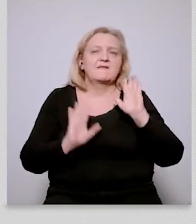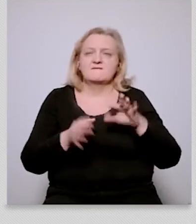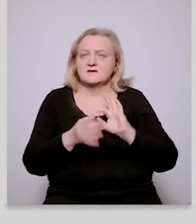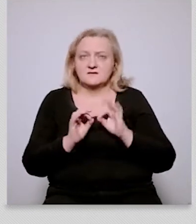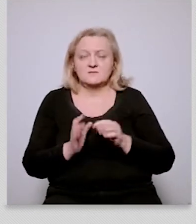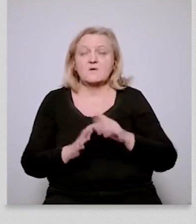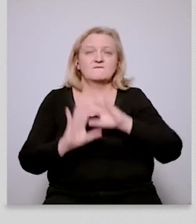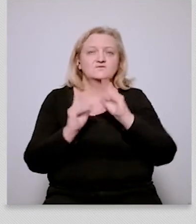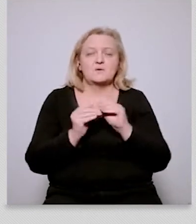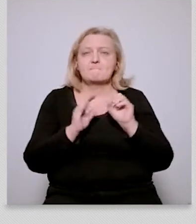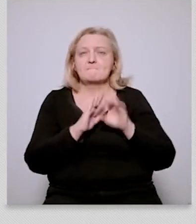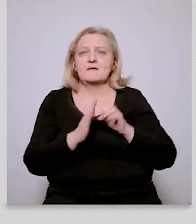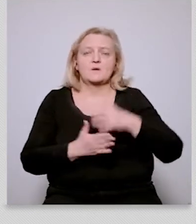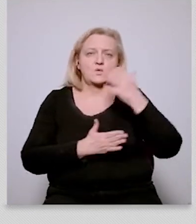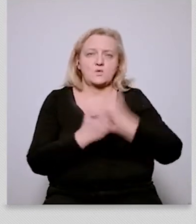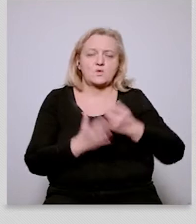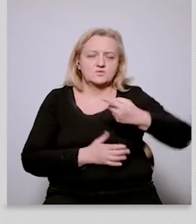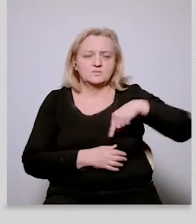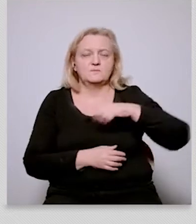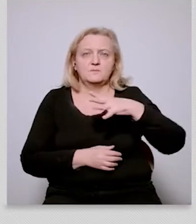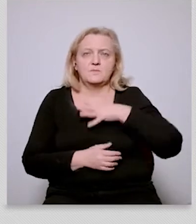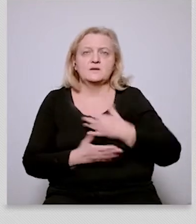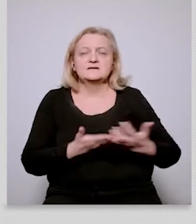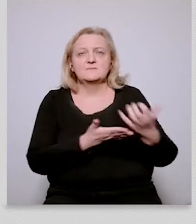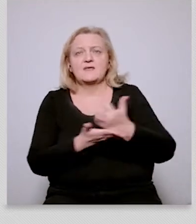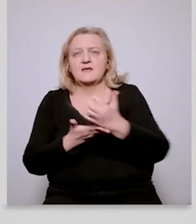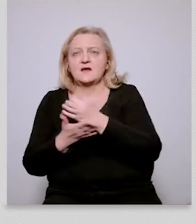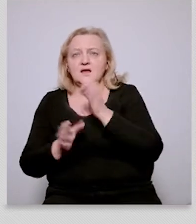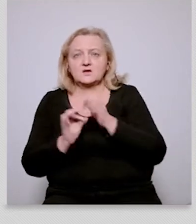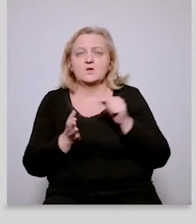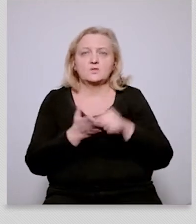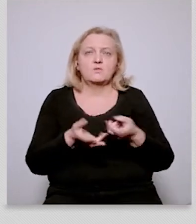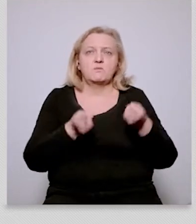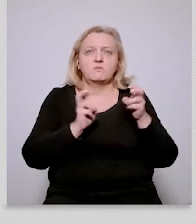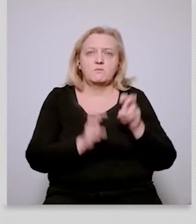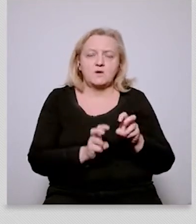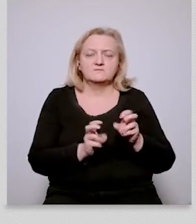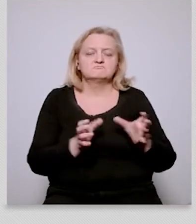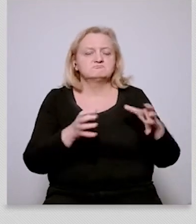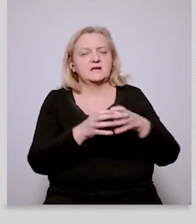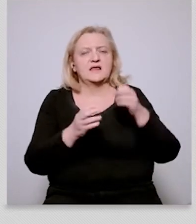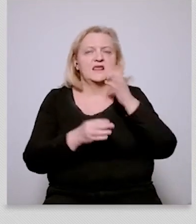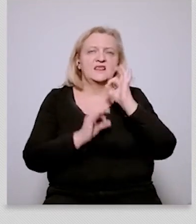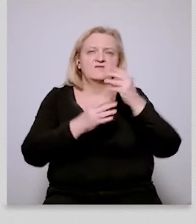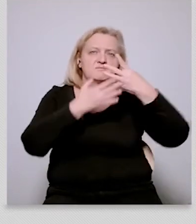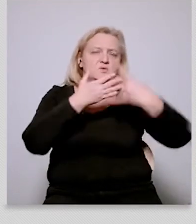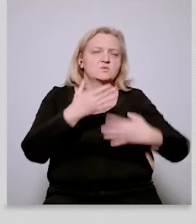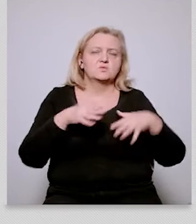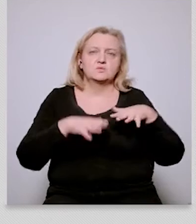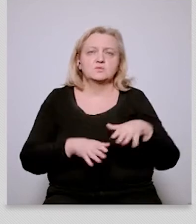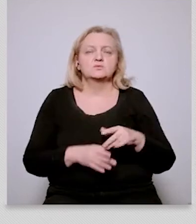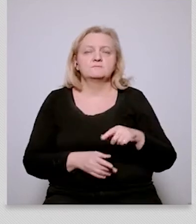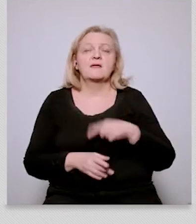wszystkie te media wykorzystywaliśmy, zbieraliśmy dane i tak powstał bardzo duży zbiór danych. Główne